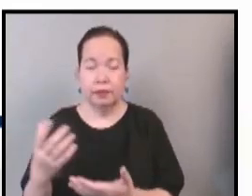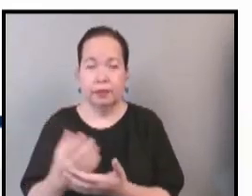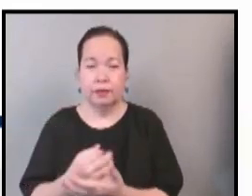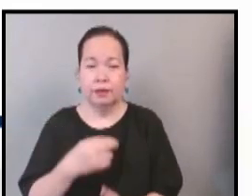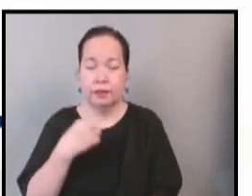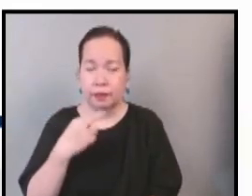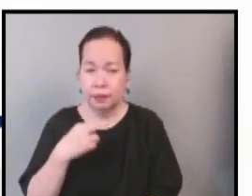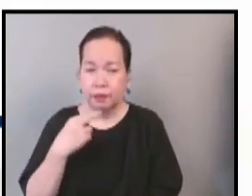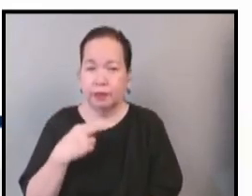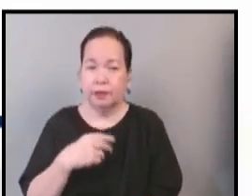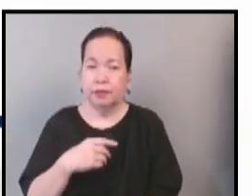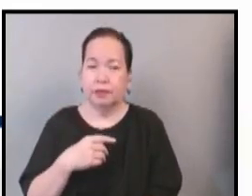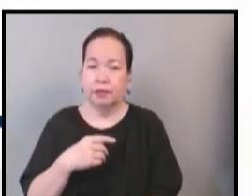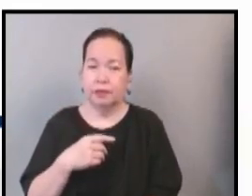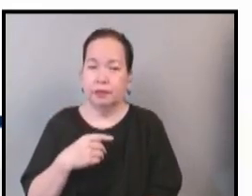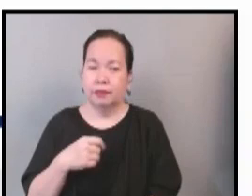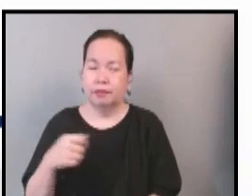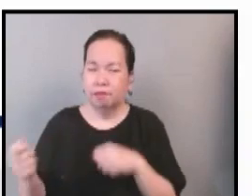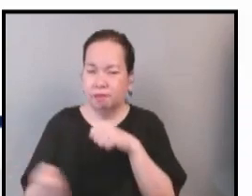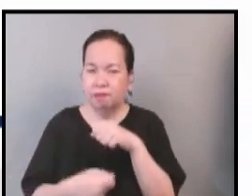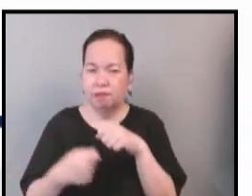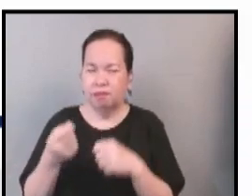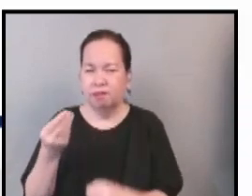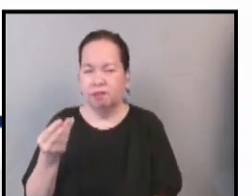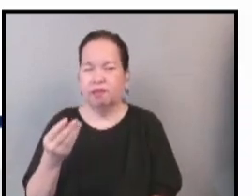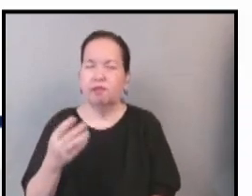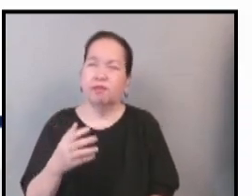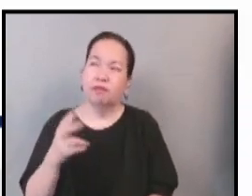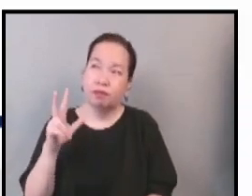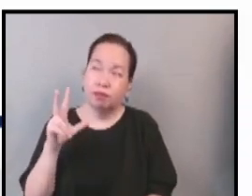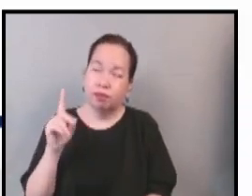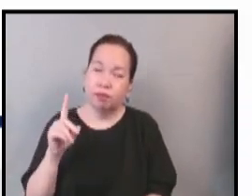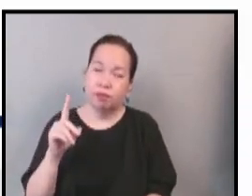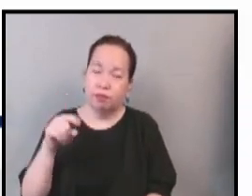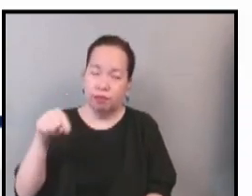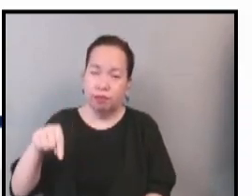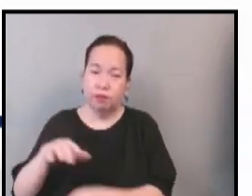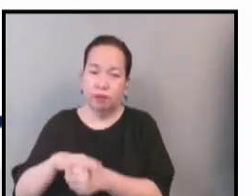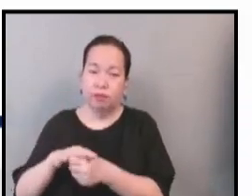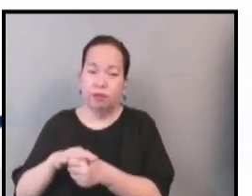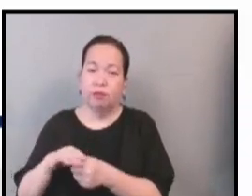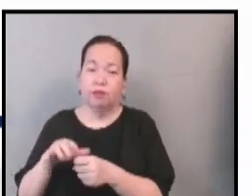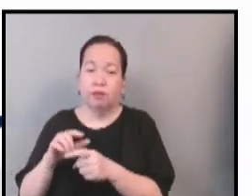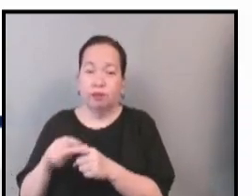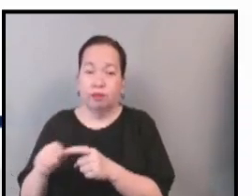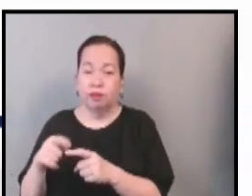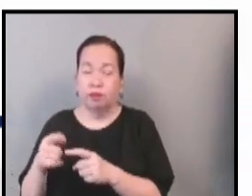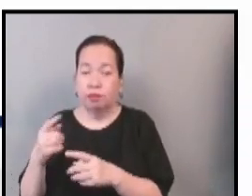is nasa 31 pesos. Yung presyo ng Thailand is